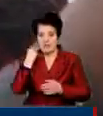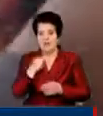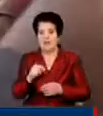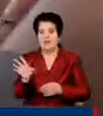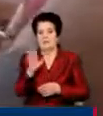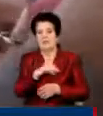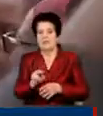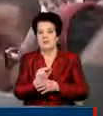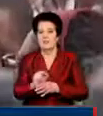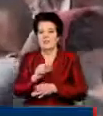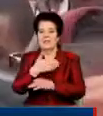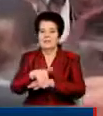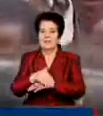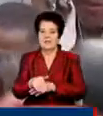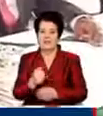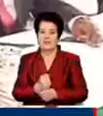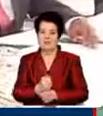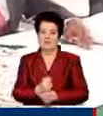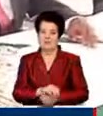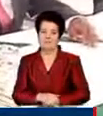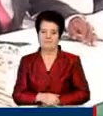în străinătate.